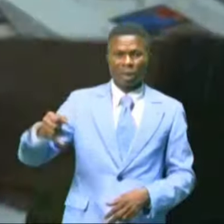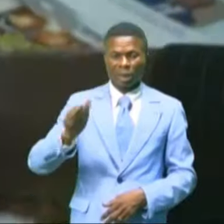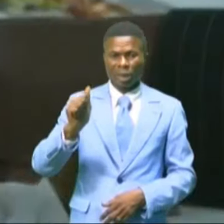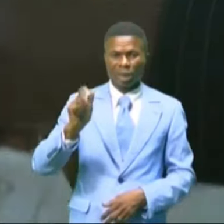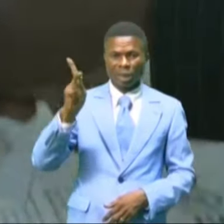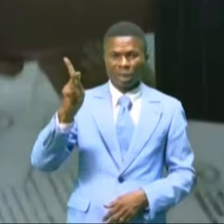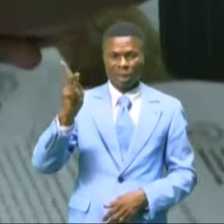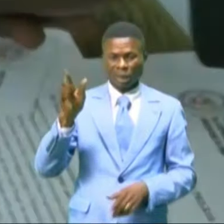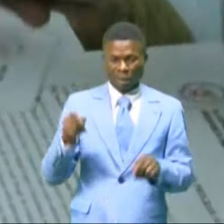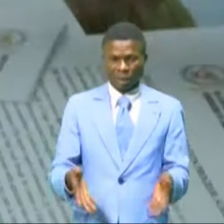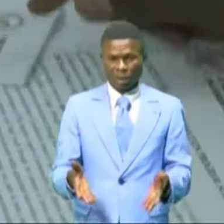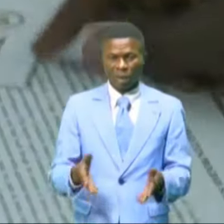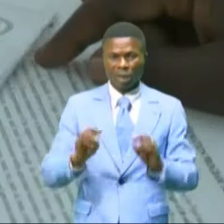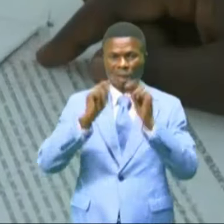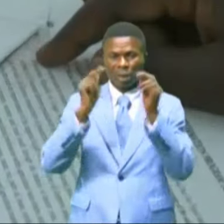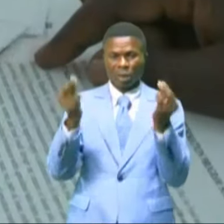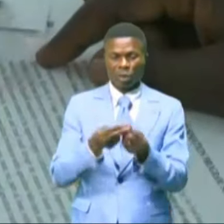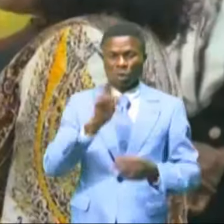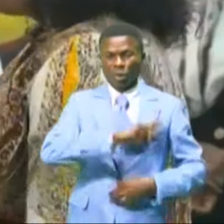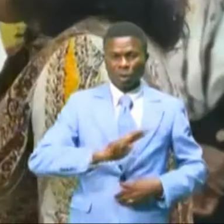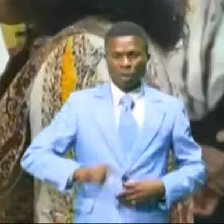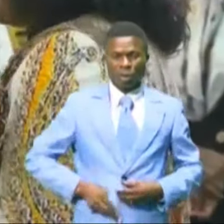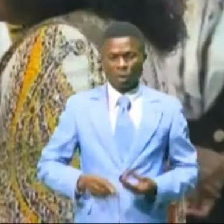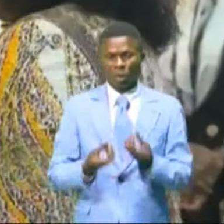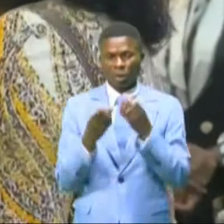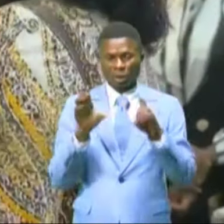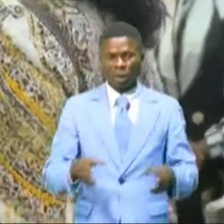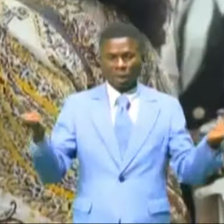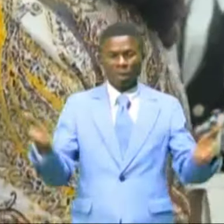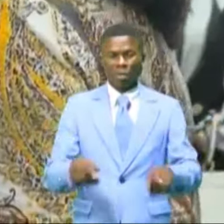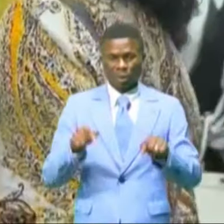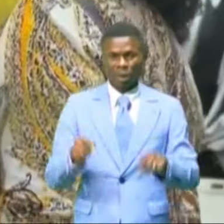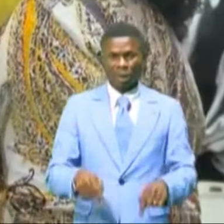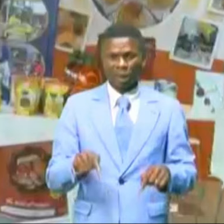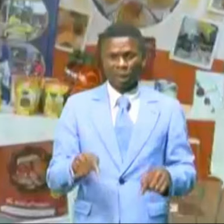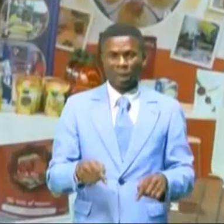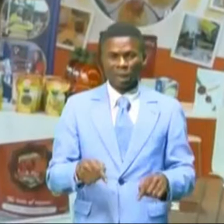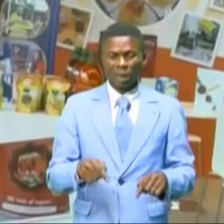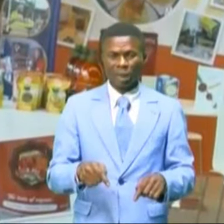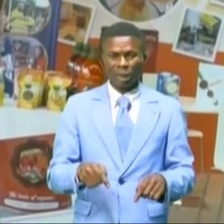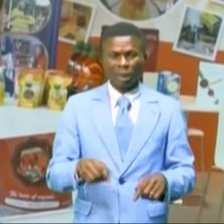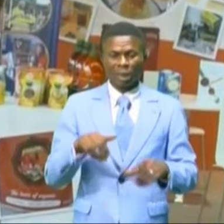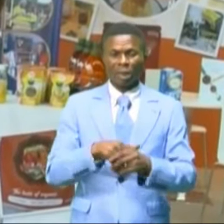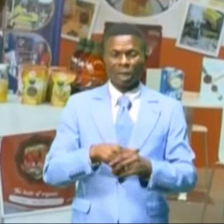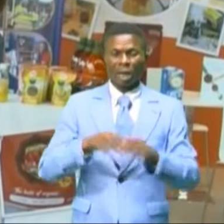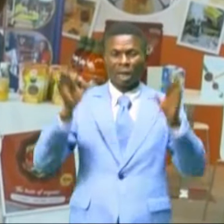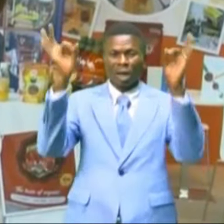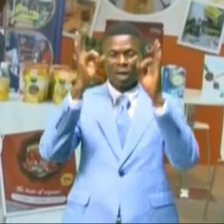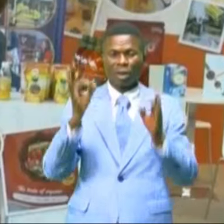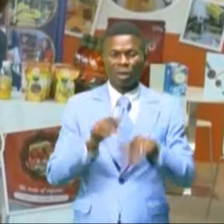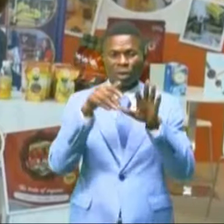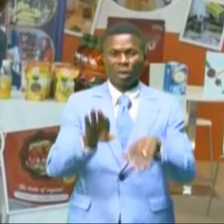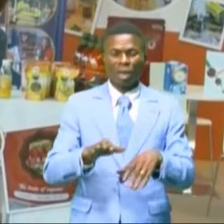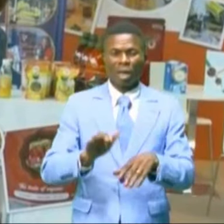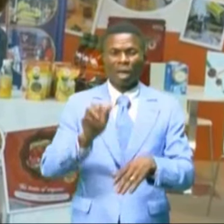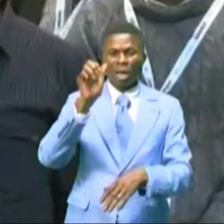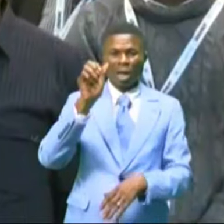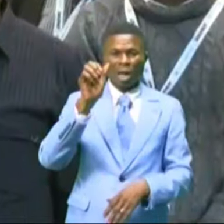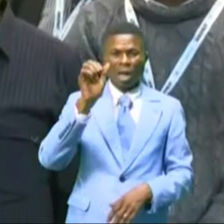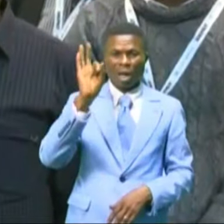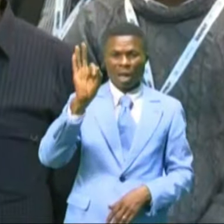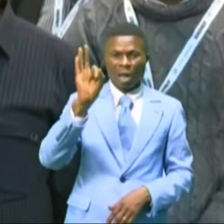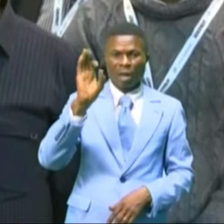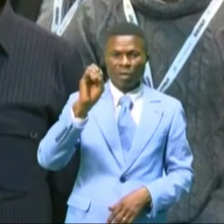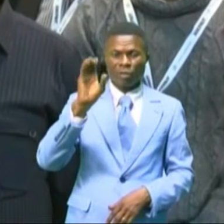d'autres délégations de la République démocratique du Congo qui sont également ici présentes dans cette foire, notamment la FEC, l'ANAPEX. Et